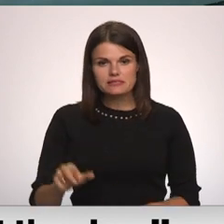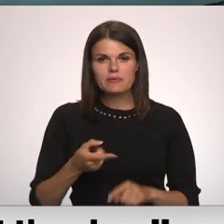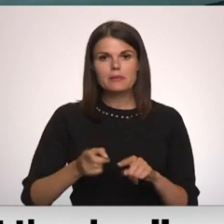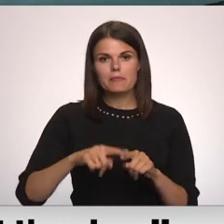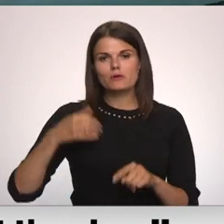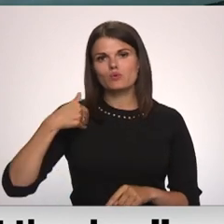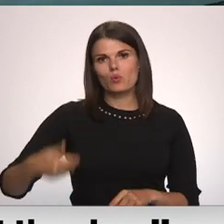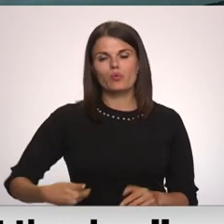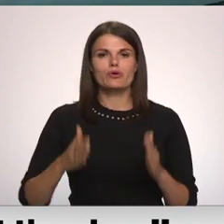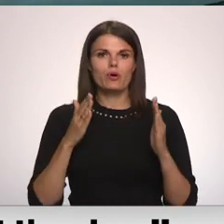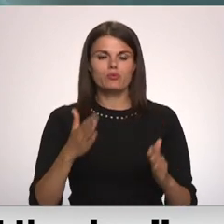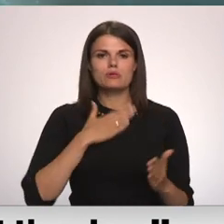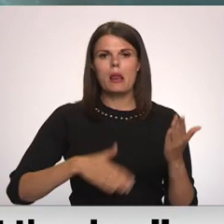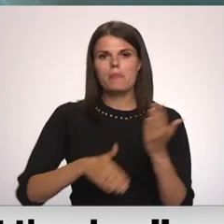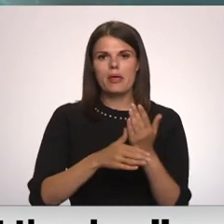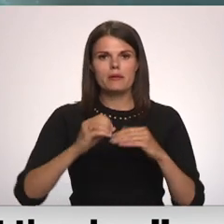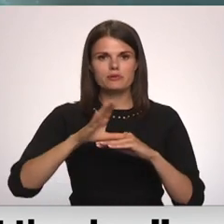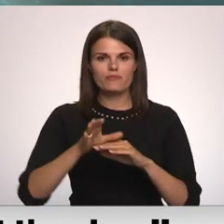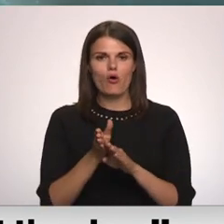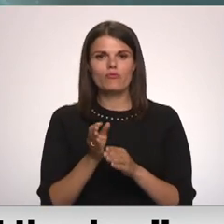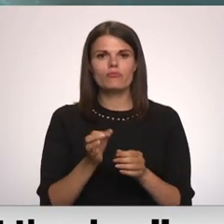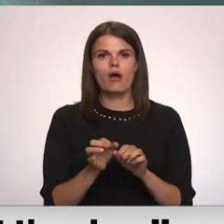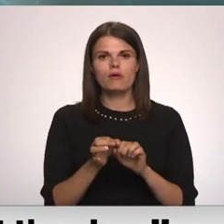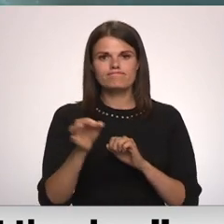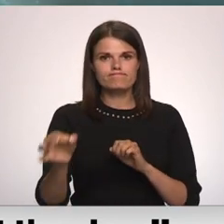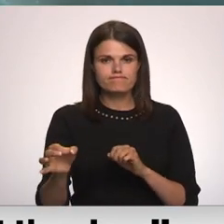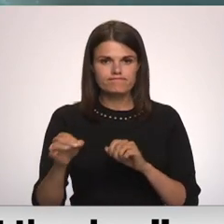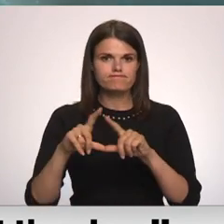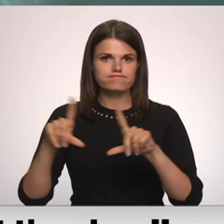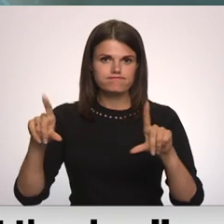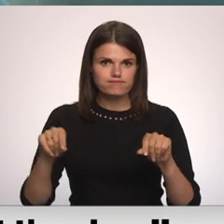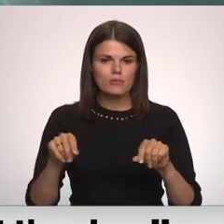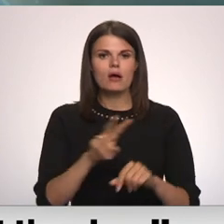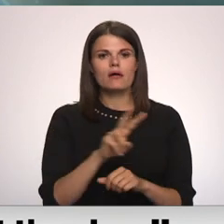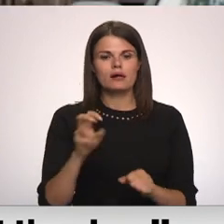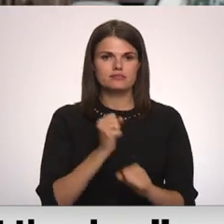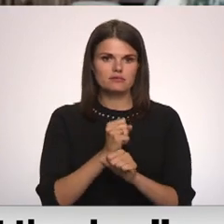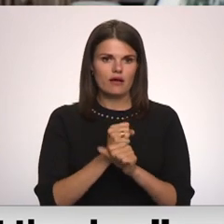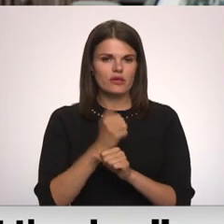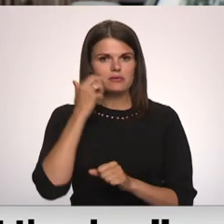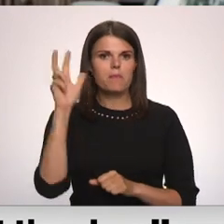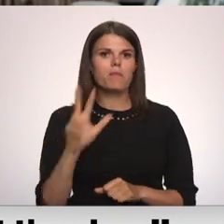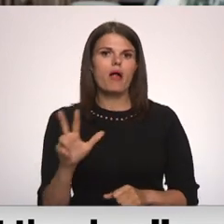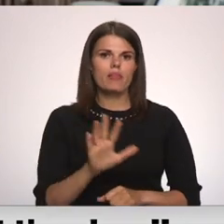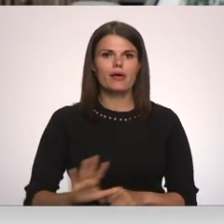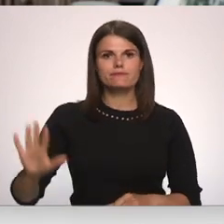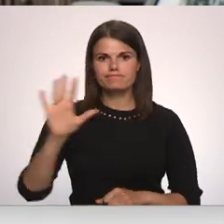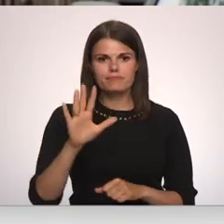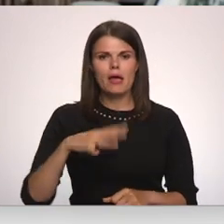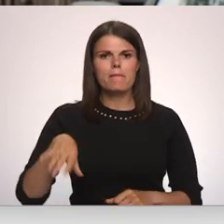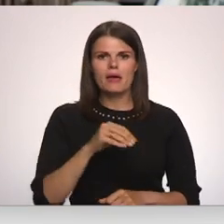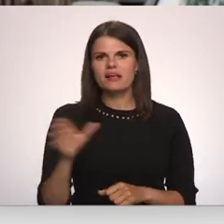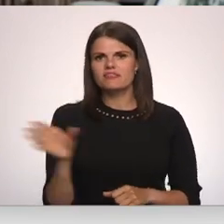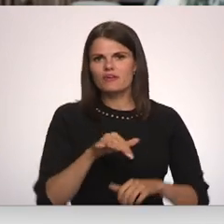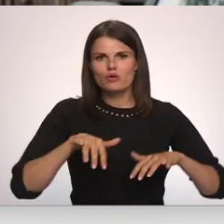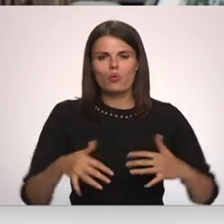būs labdarības fonda atzars, kas darbosies Baltijas mērogā. Mēs visi nogurstam no šī kara, tikai Krievija nenogurst, nezinu kāpēc, jo viņam karš nav,